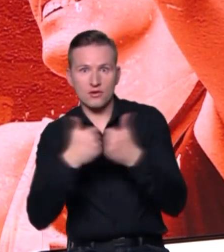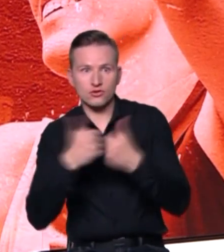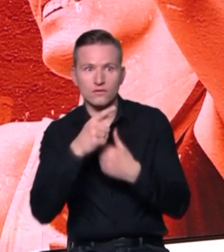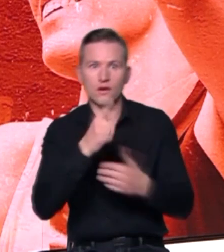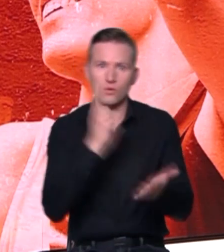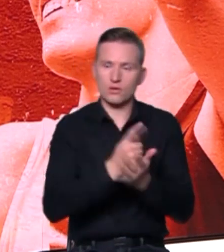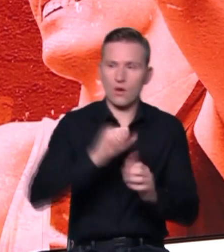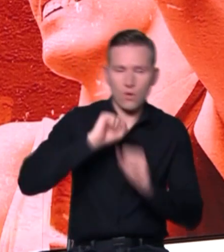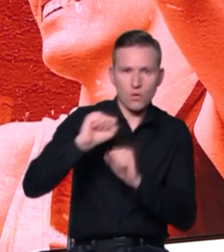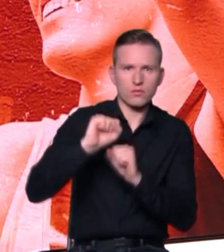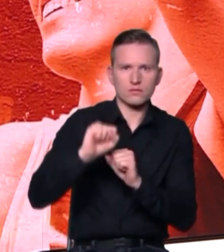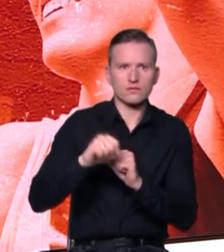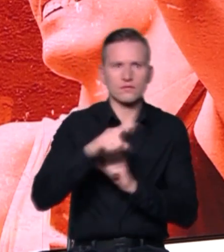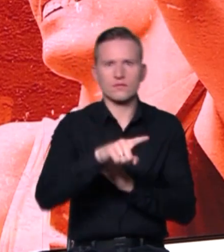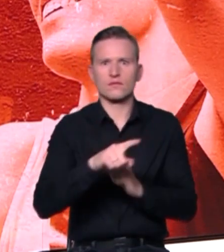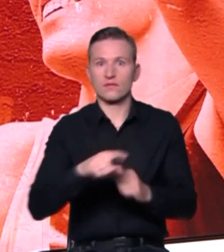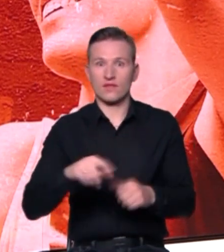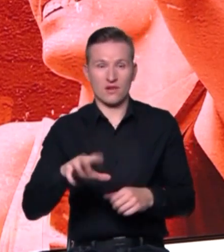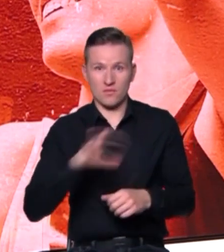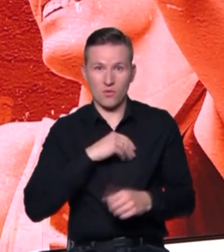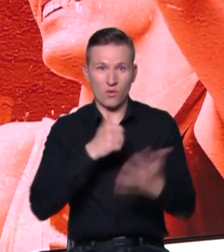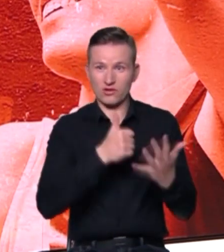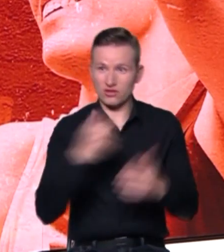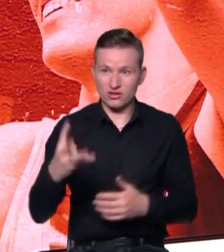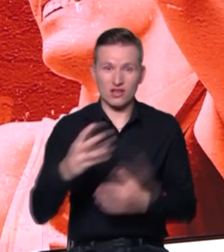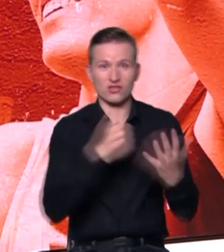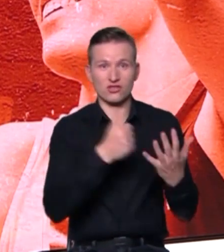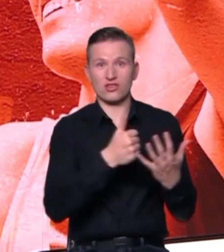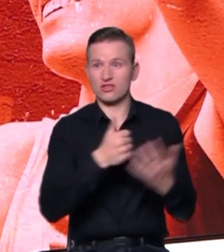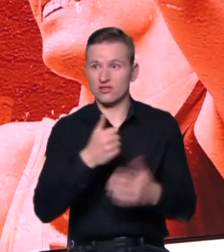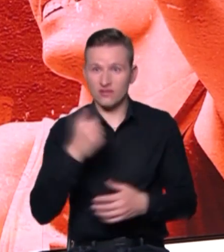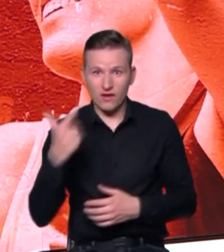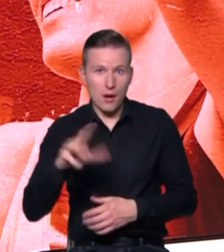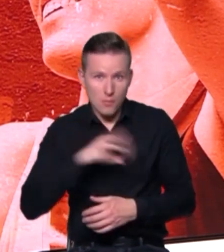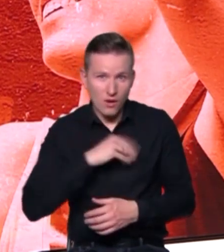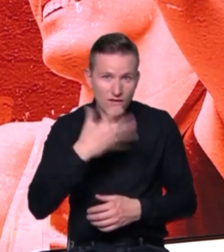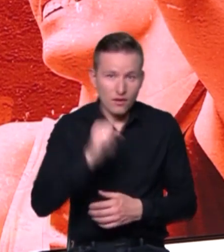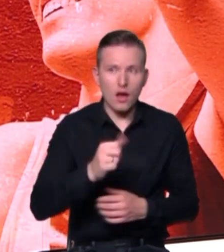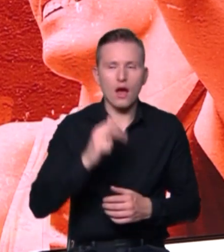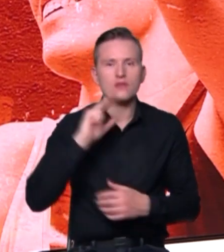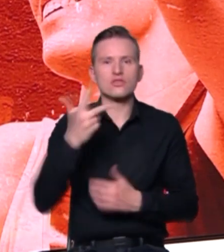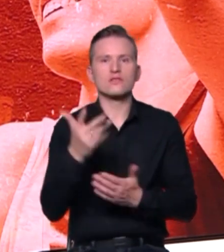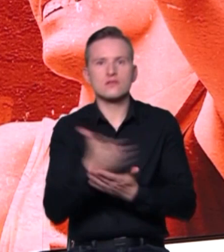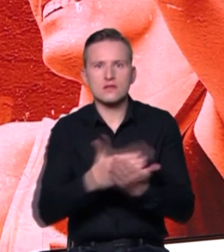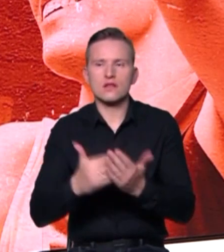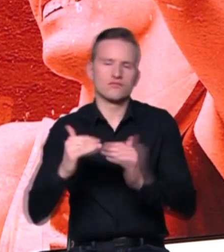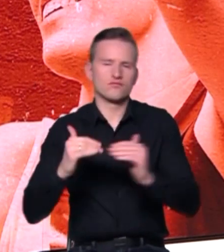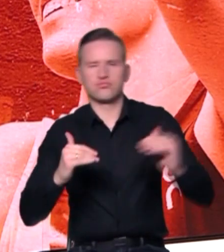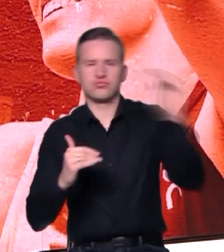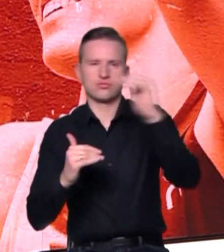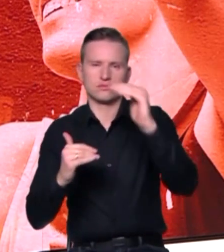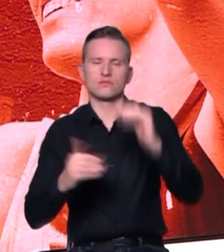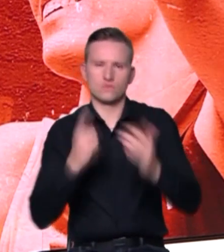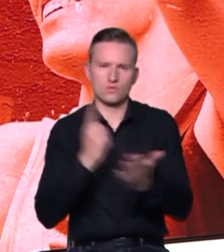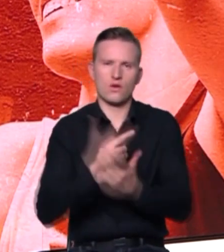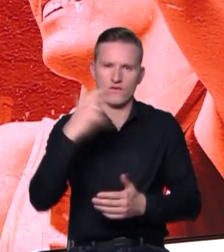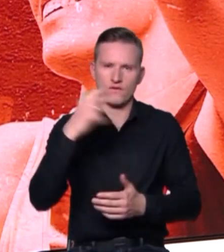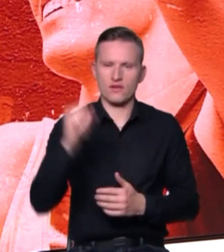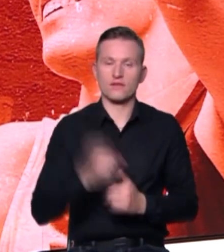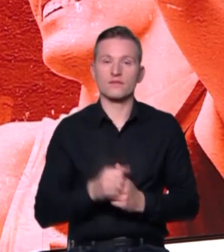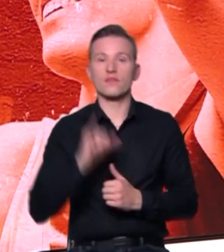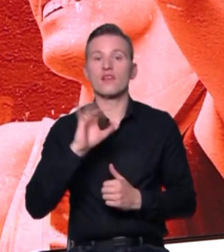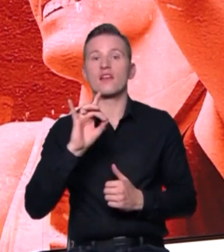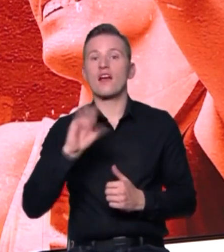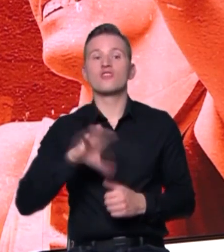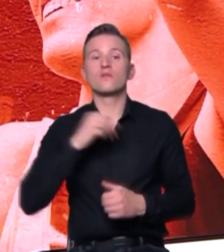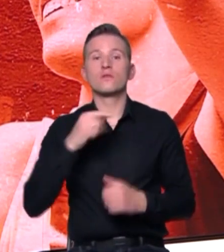dawno być w hotelu, zwyciężając 6-4, 6-2, zdołała trzeciego seta i to z dużą przewagą wygrać. Co Iga Świątek powiedziała po tym